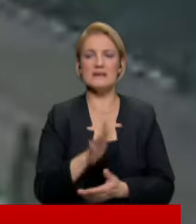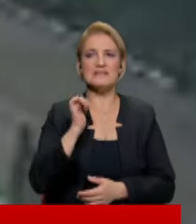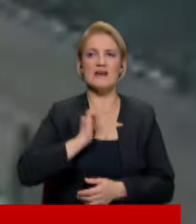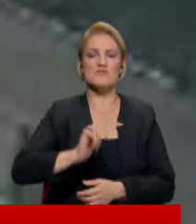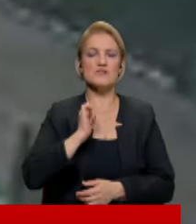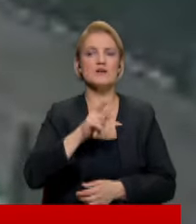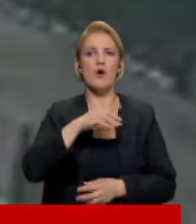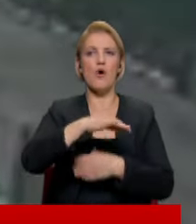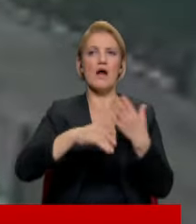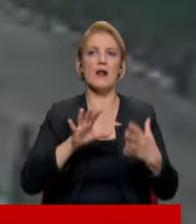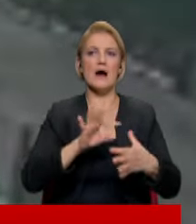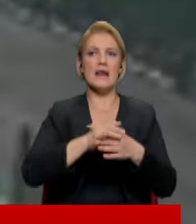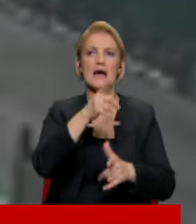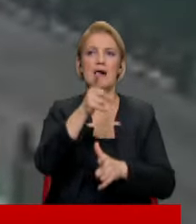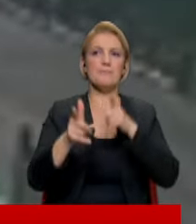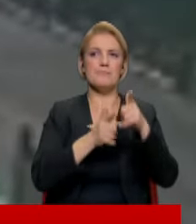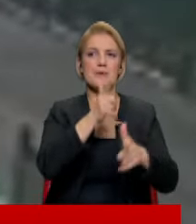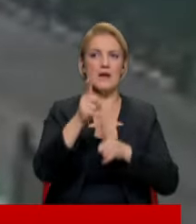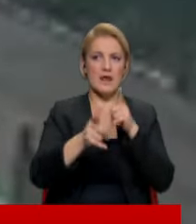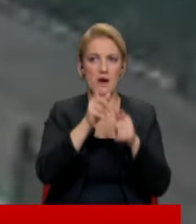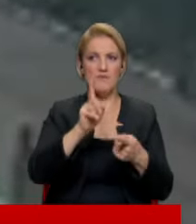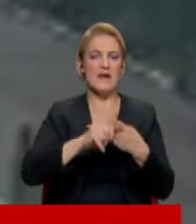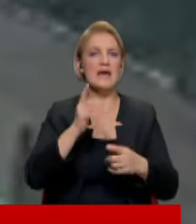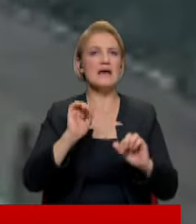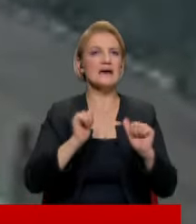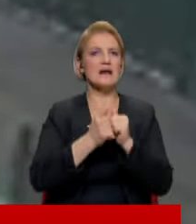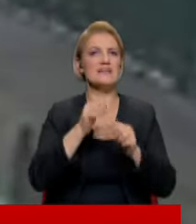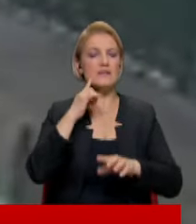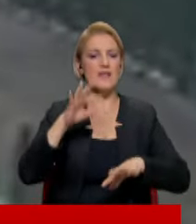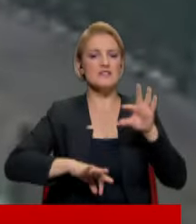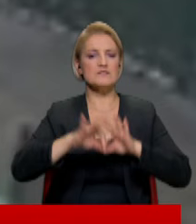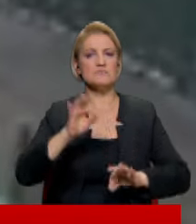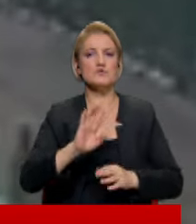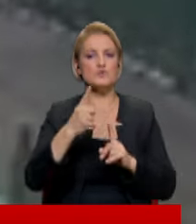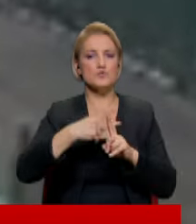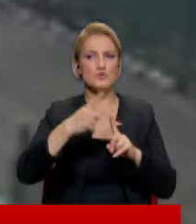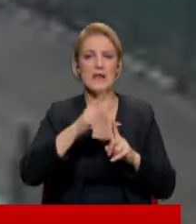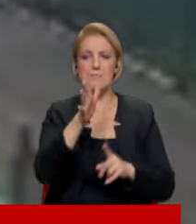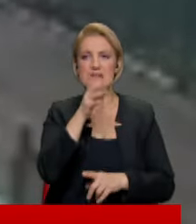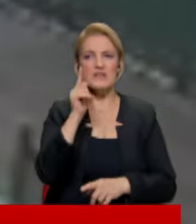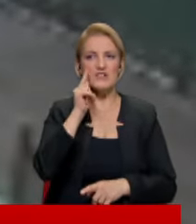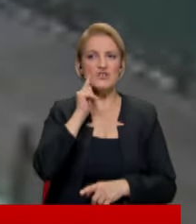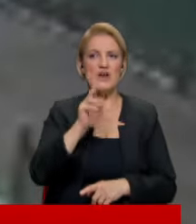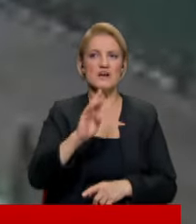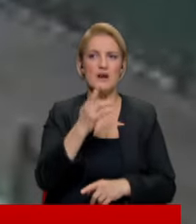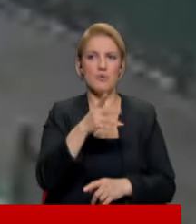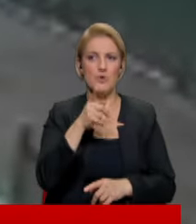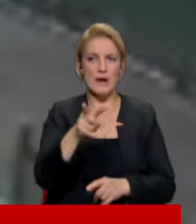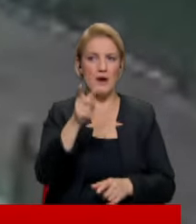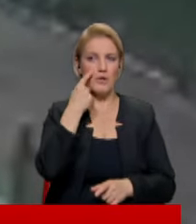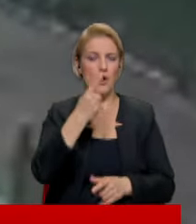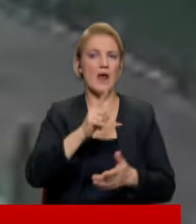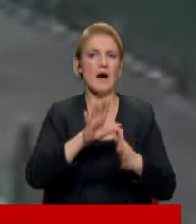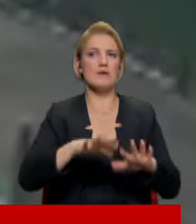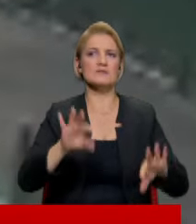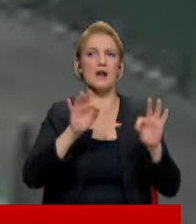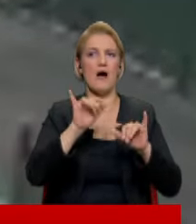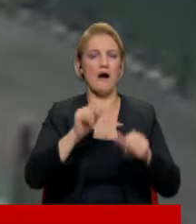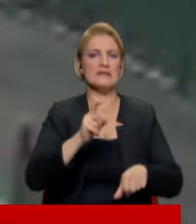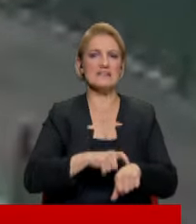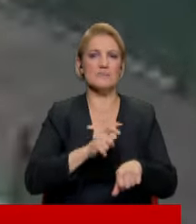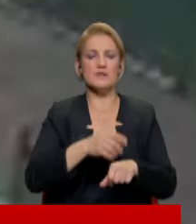savcılık İsa olaya dair kamera görüntüleri kaza tespit tutanağı ve bilirkişi raporunu dikkate alarak iddianame hazırladı aynı